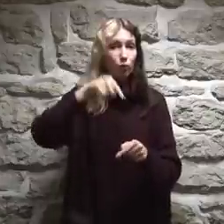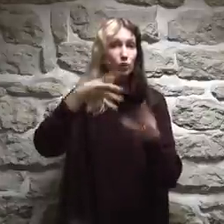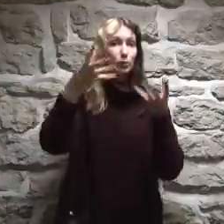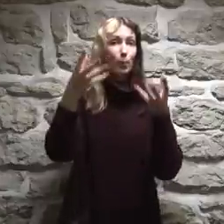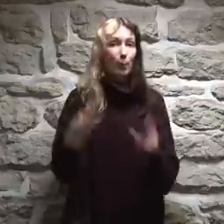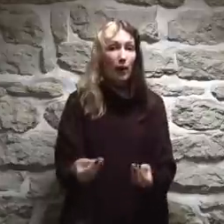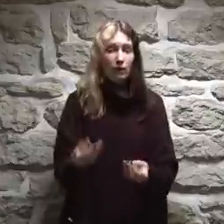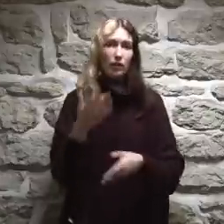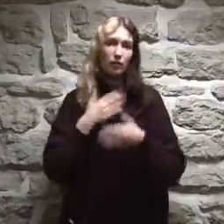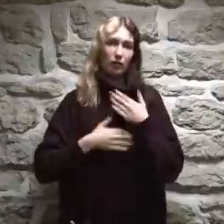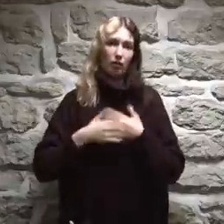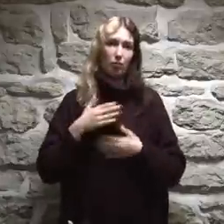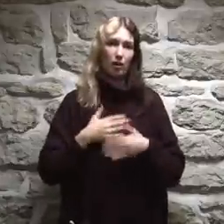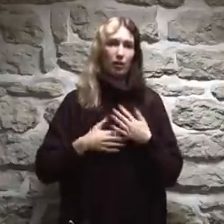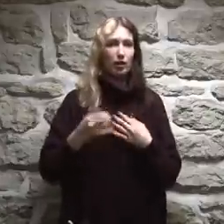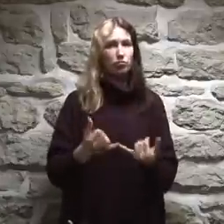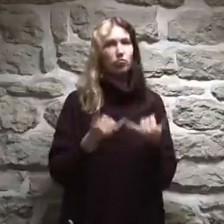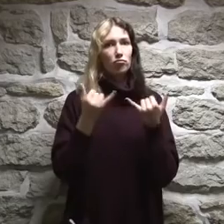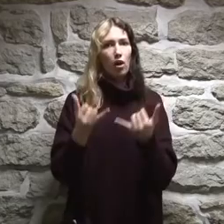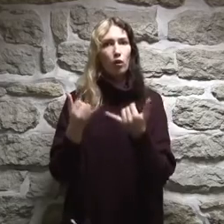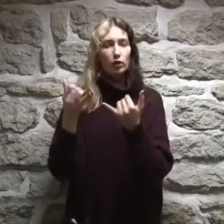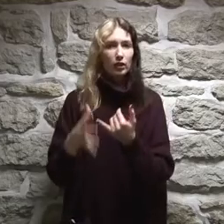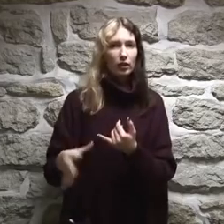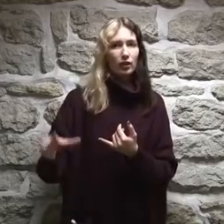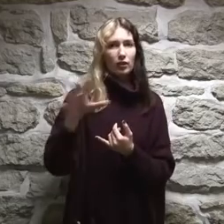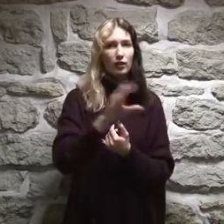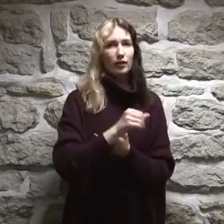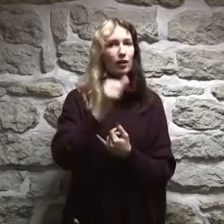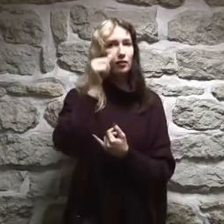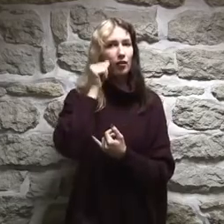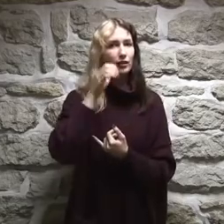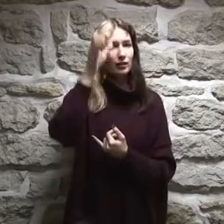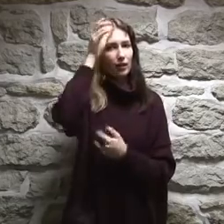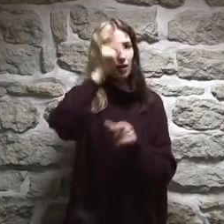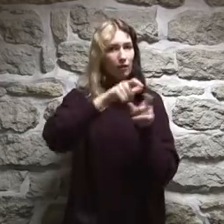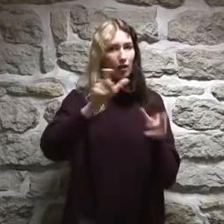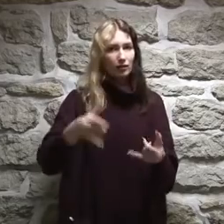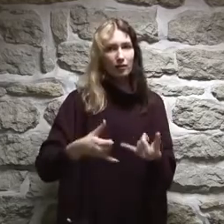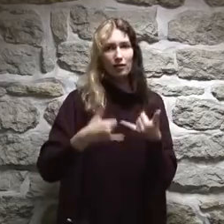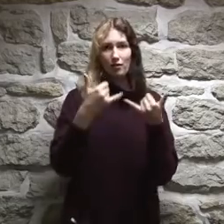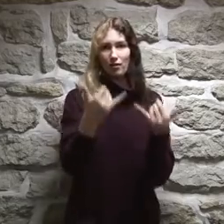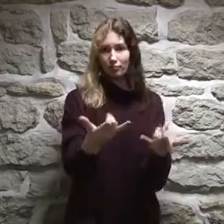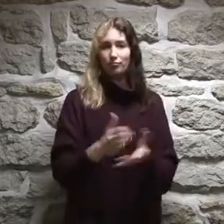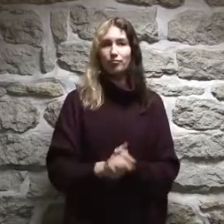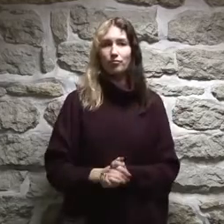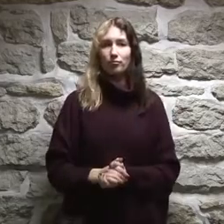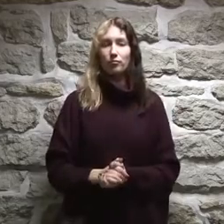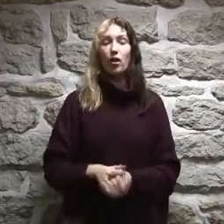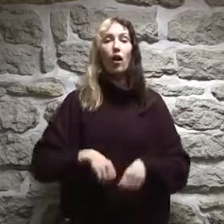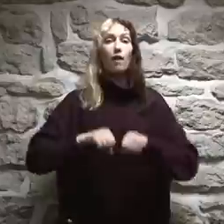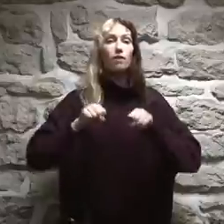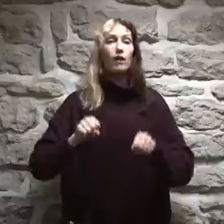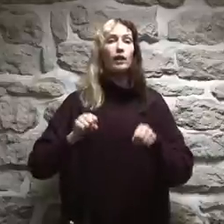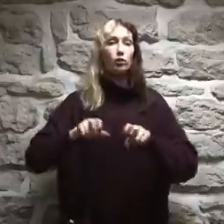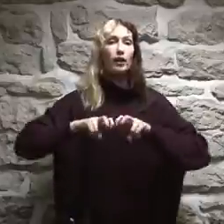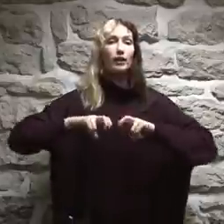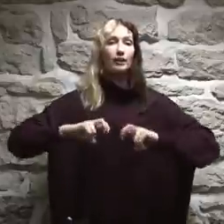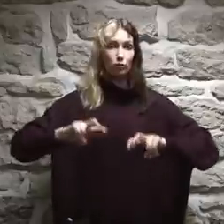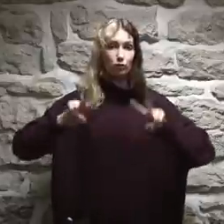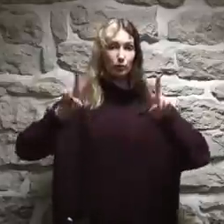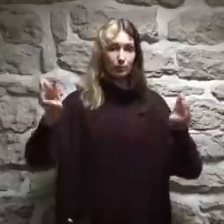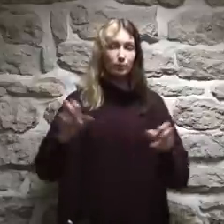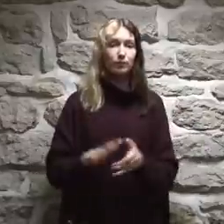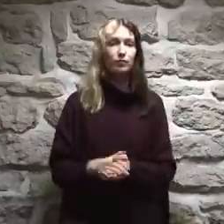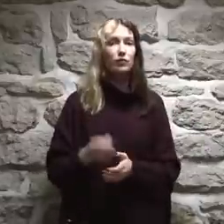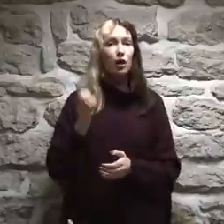meel, et need väärikad auhinnad kõik läksid naisteadlastele. Siis valitsuse istungist veel, et me muutsime